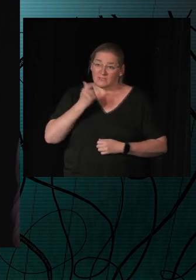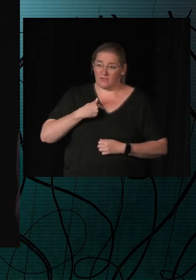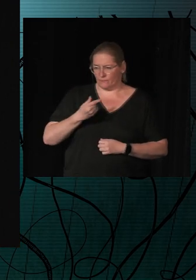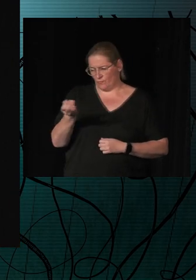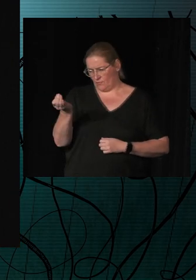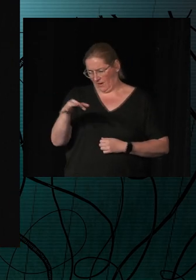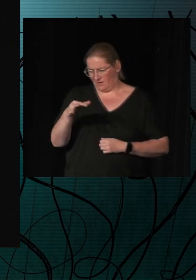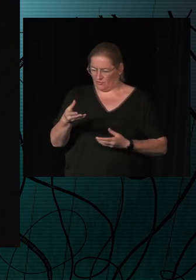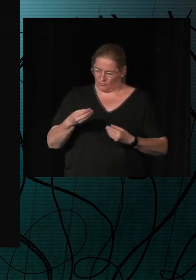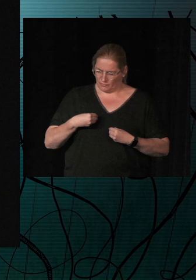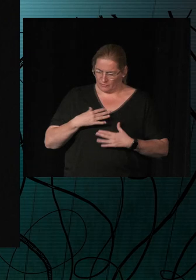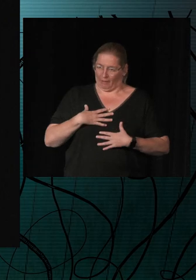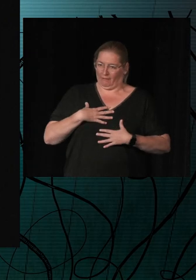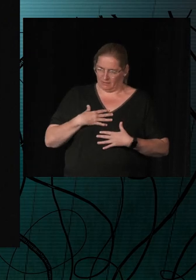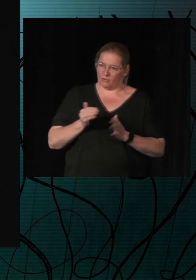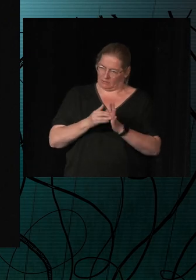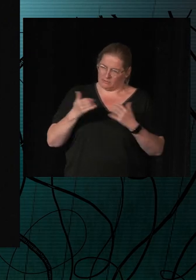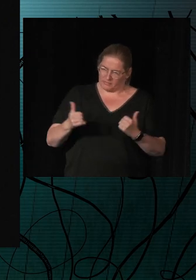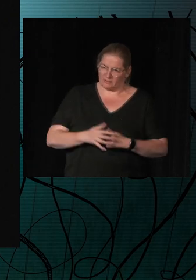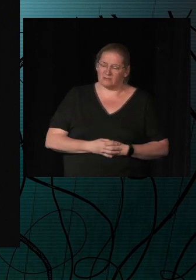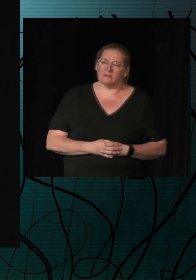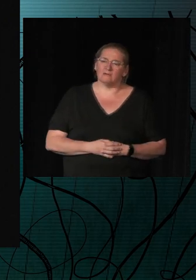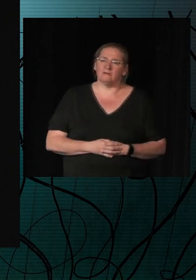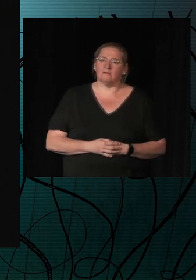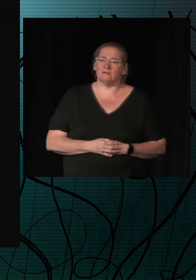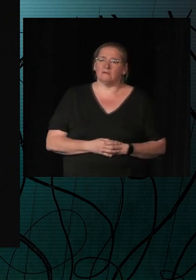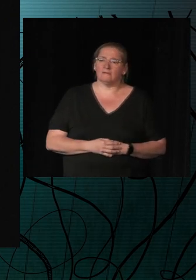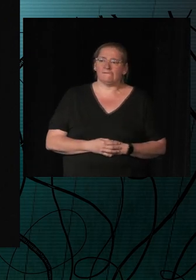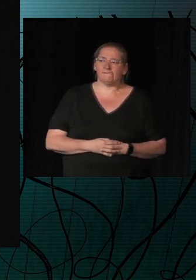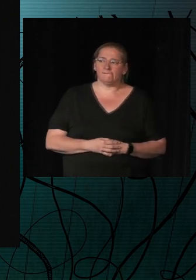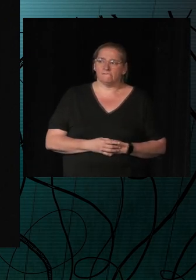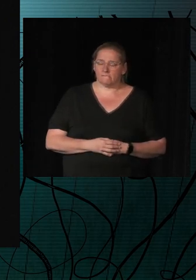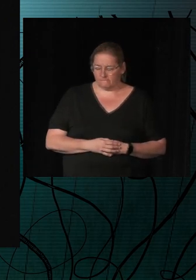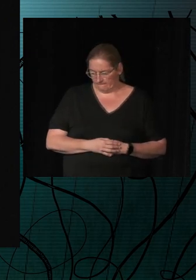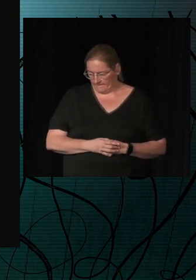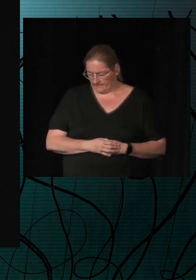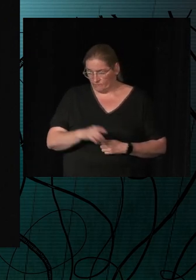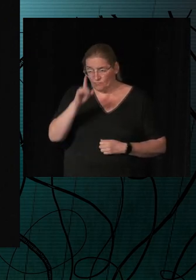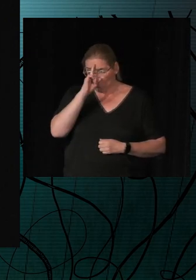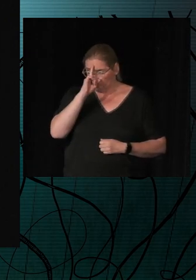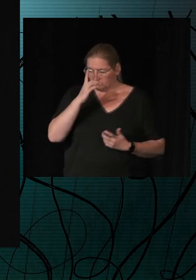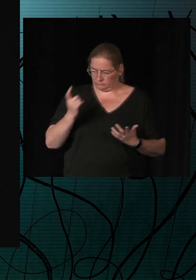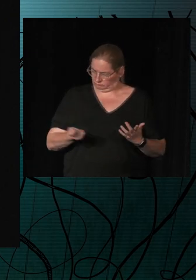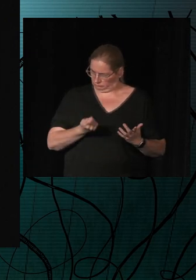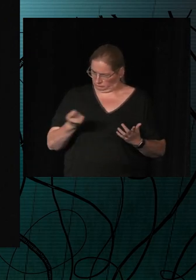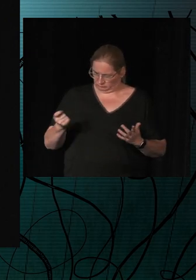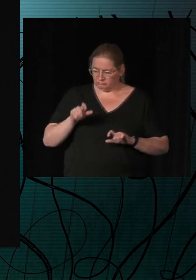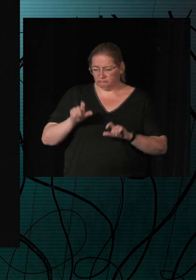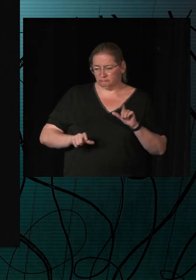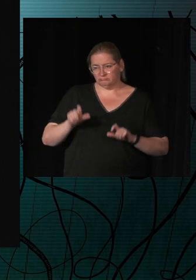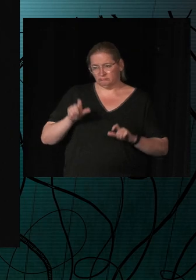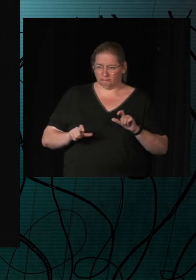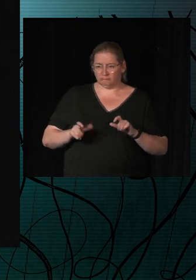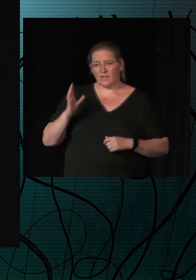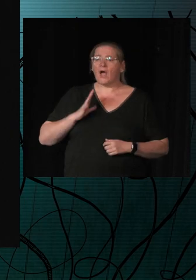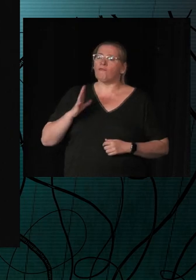pour continuer de les surprendre parce que bah oui c'est normal et assez logique que les gens commencent à avoir un peu plus d'exigence